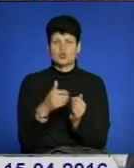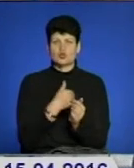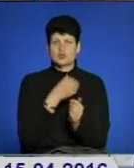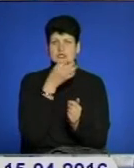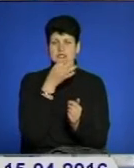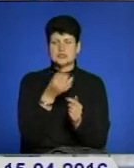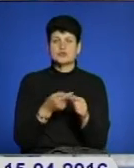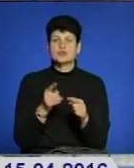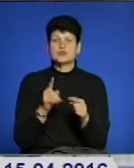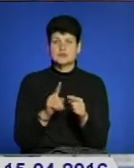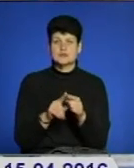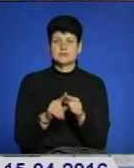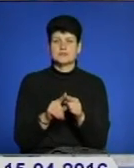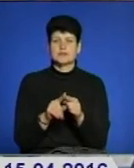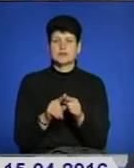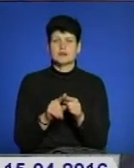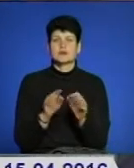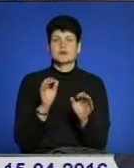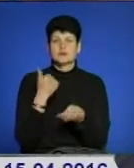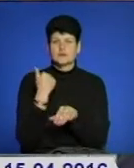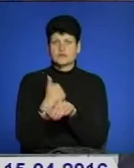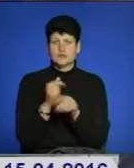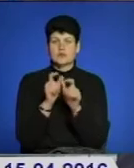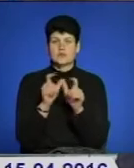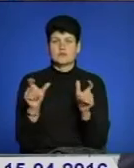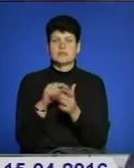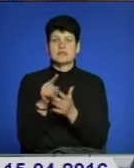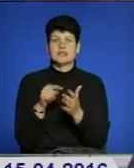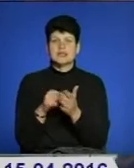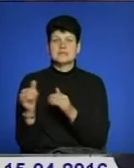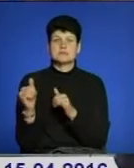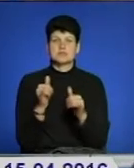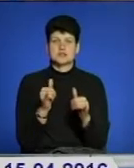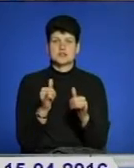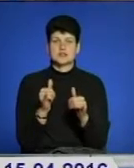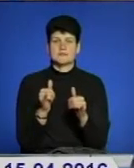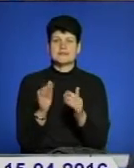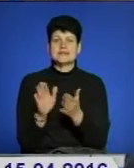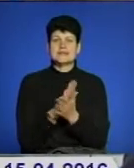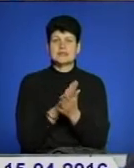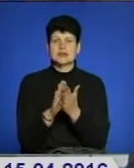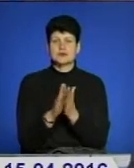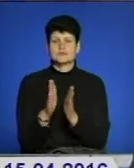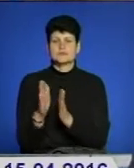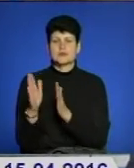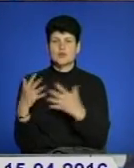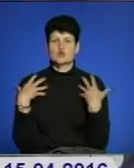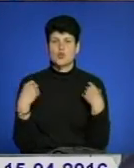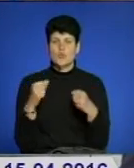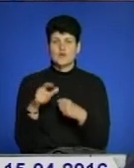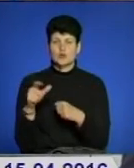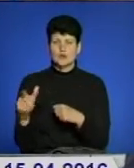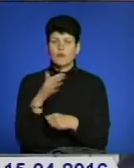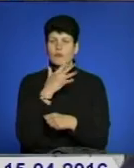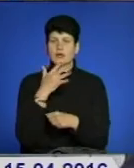це достатньо стратегічний об'єкт в питаннях забезпечення санітарної безпеки, а також здоров'я людей. Бо в